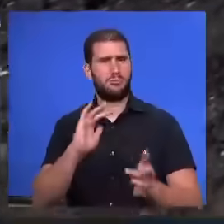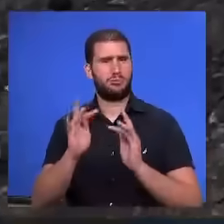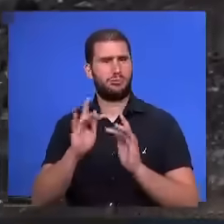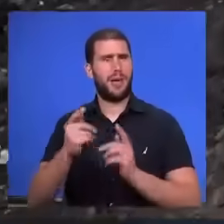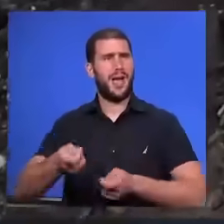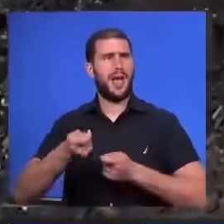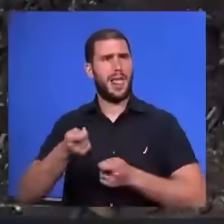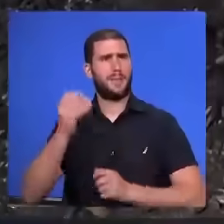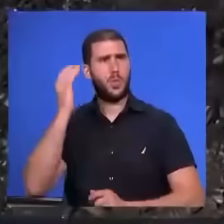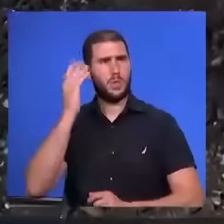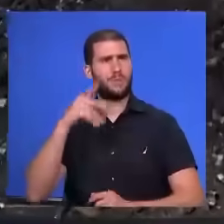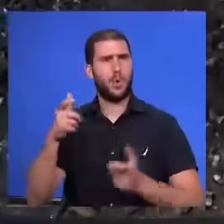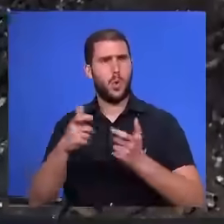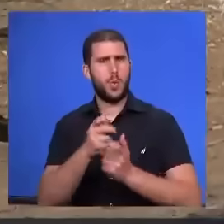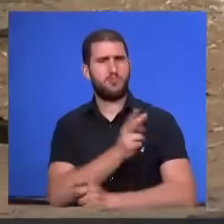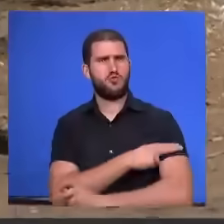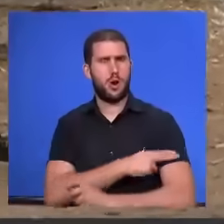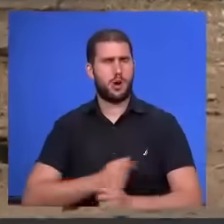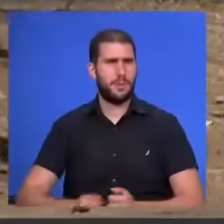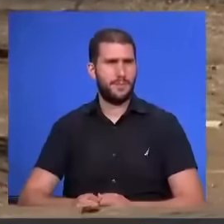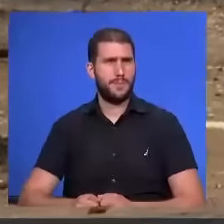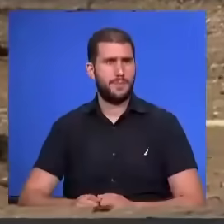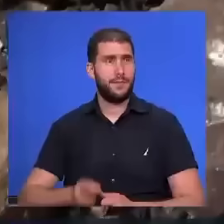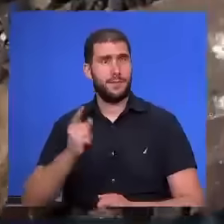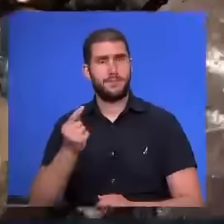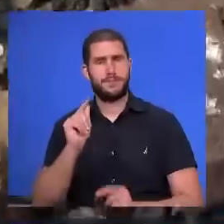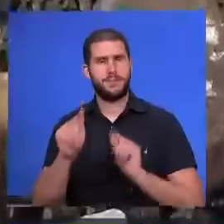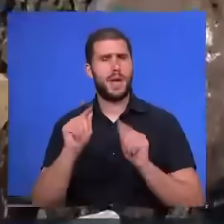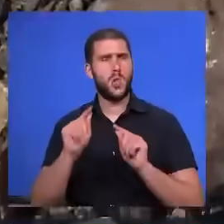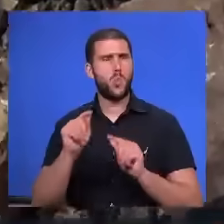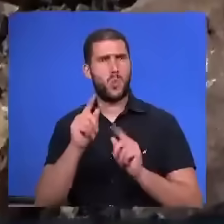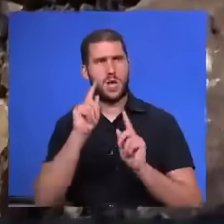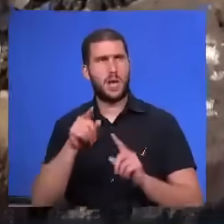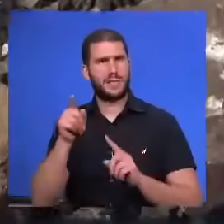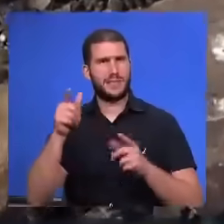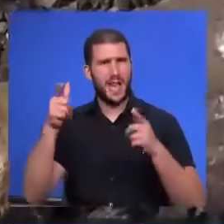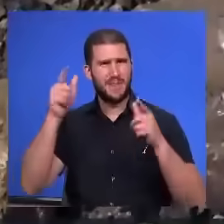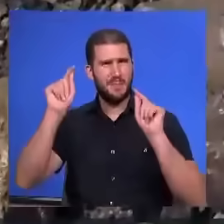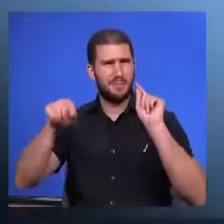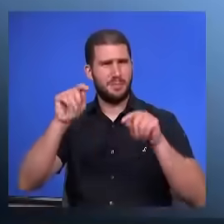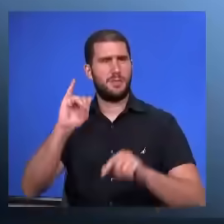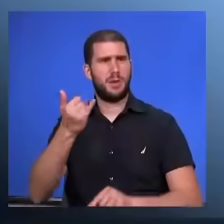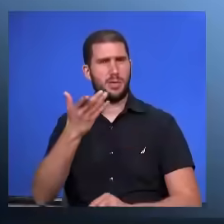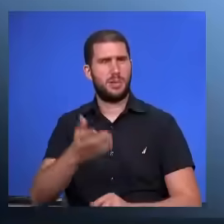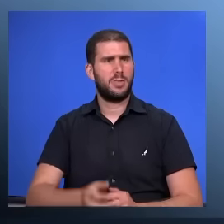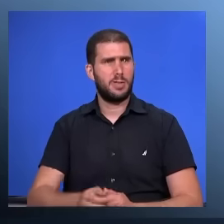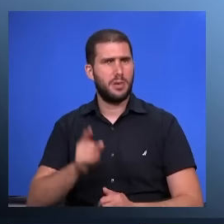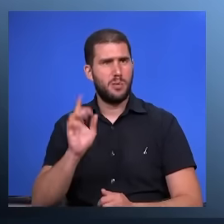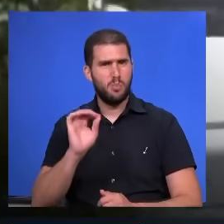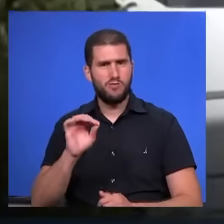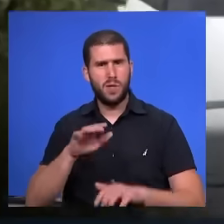החקלאים הדרוזים לכוחות המשטרה. זה כדורי גז. זה מה שהרחפנים הטילו מהאוויר? כן. כדי לפזר